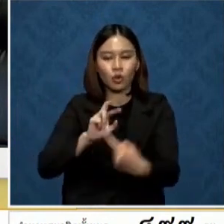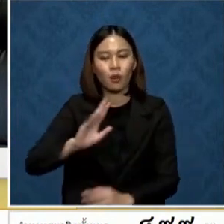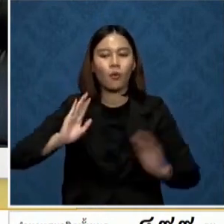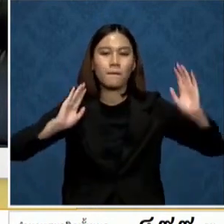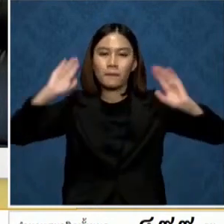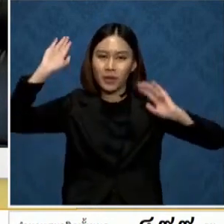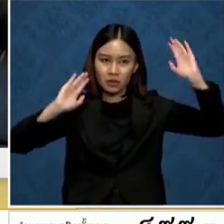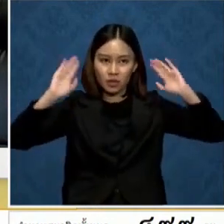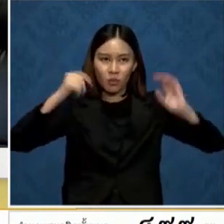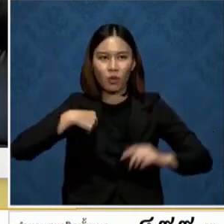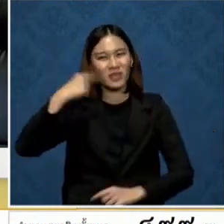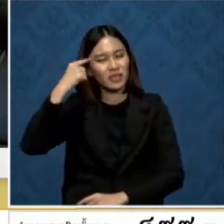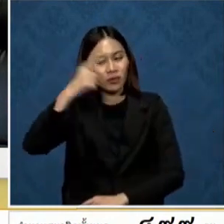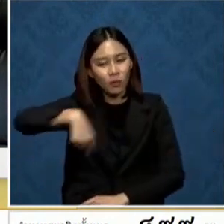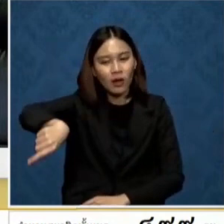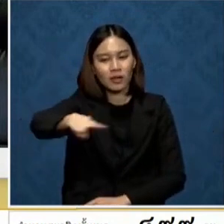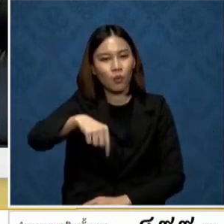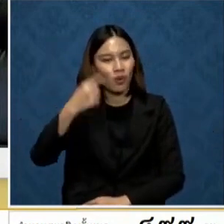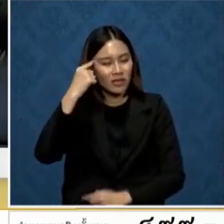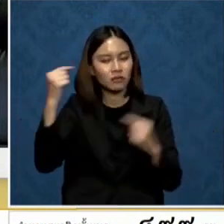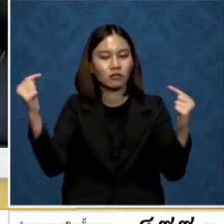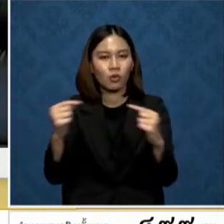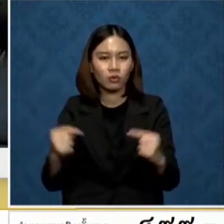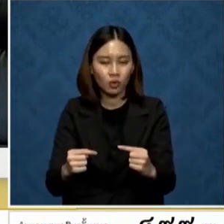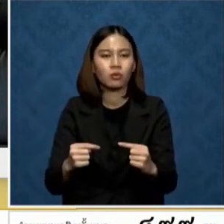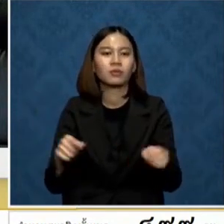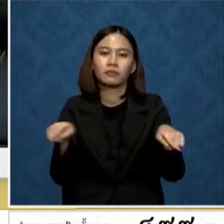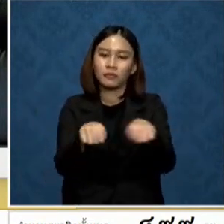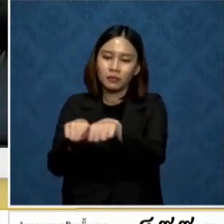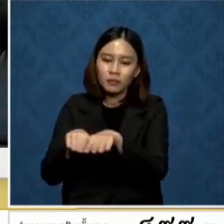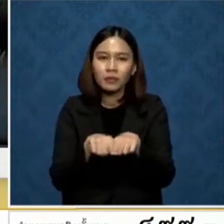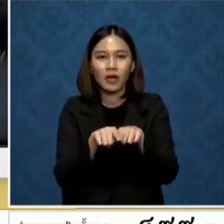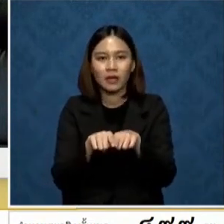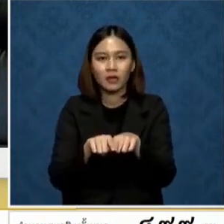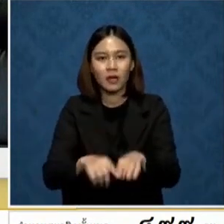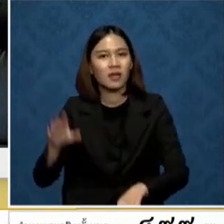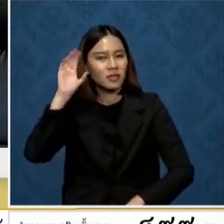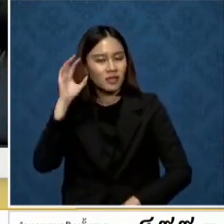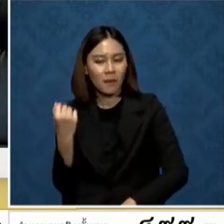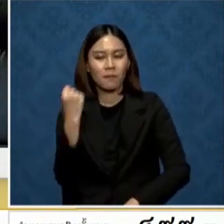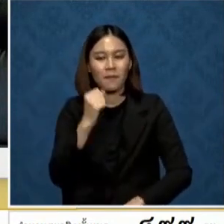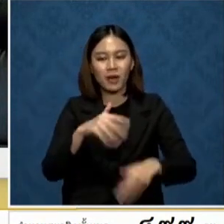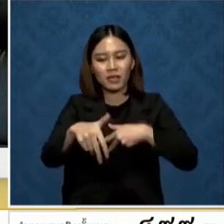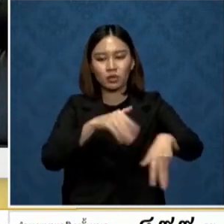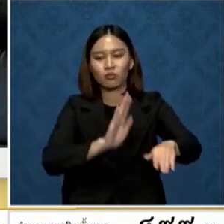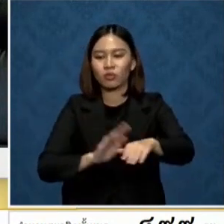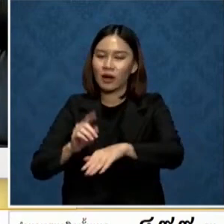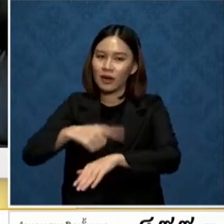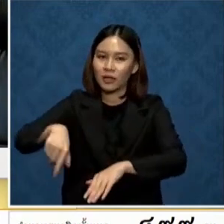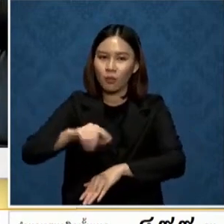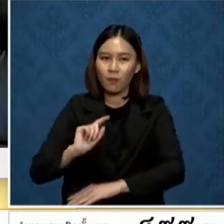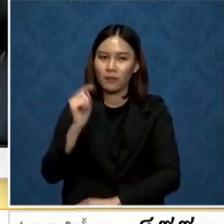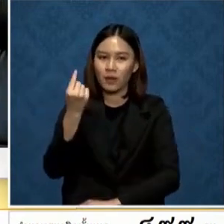ประชาธิปไตยที่ผมก็คิดว่าทุกท่านน่าจะคิดตรงกันว่าเราควรที่จะเรียกความเชื่อมั่นของประชาชนที่มีต่อระบอบ